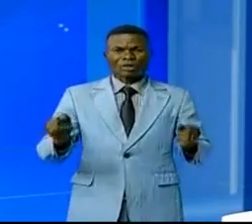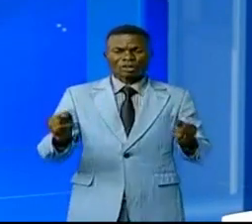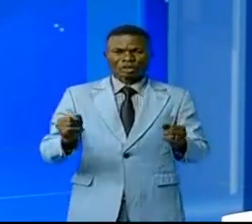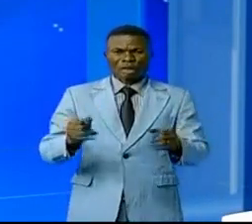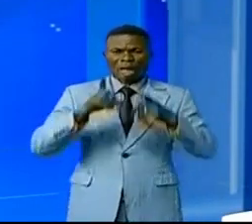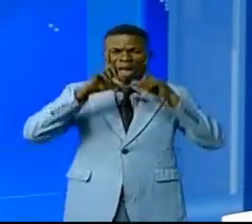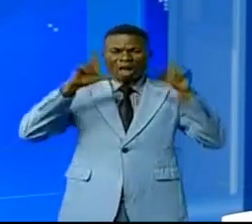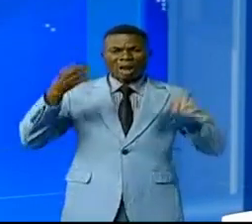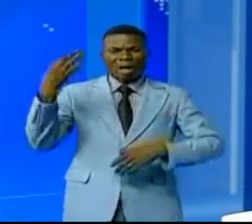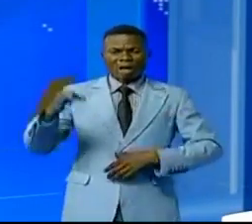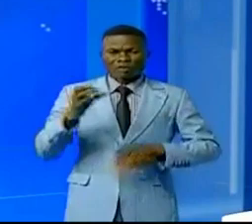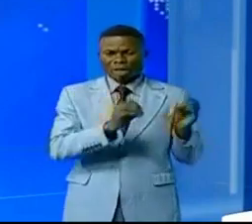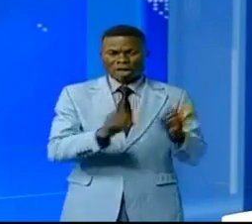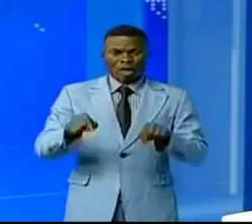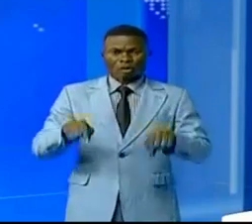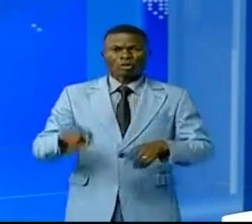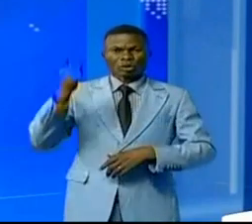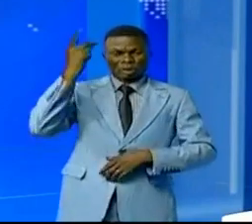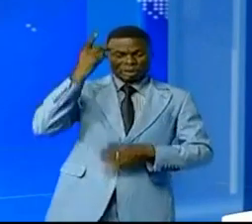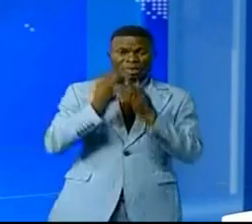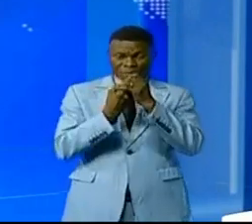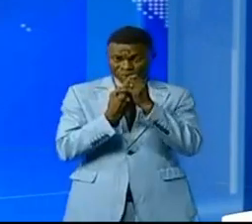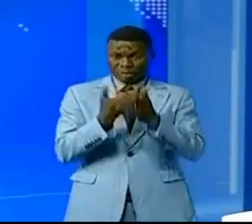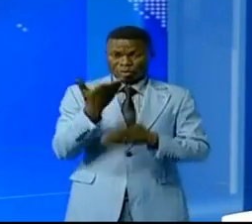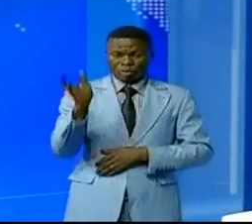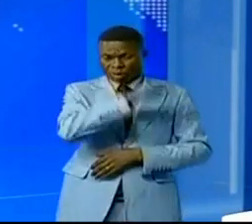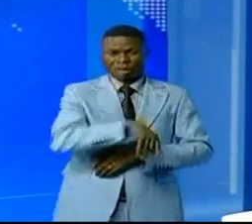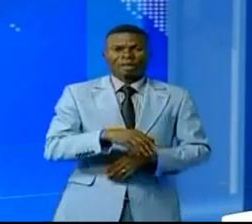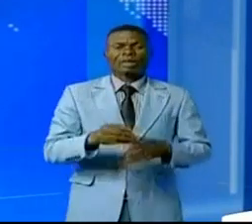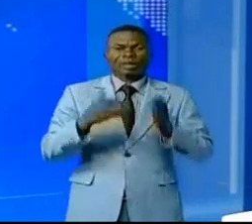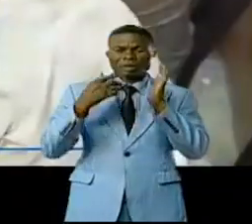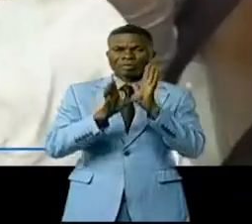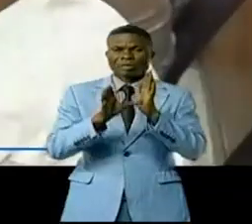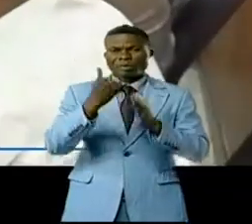qui se tiendra à Kinshasa dans le tout prochain jour. Patrick Tondongo